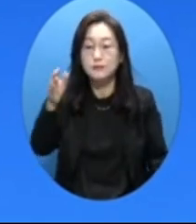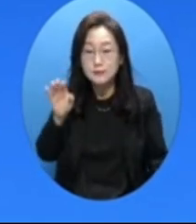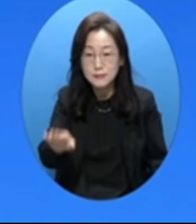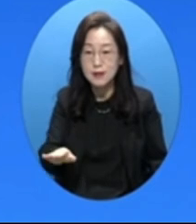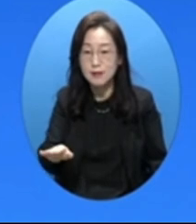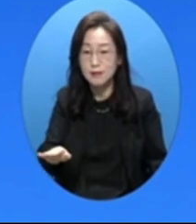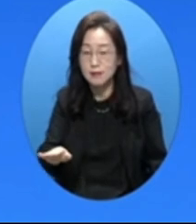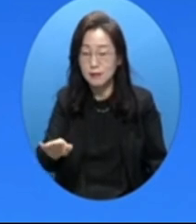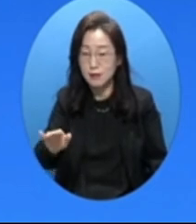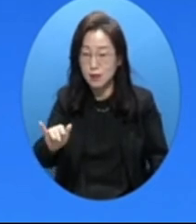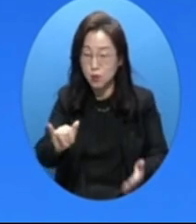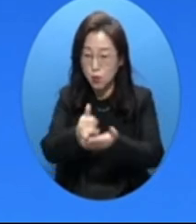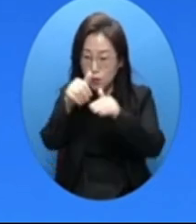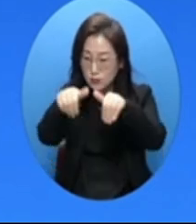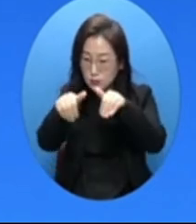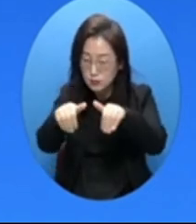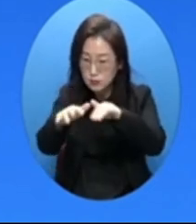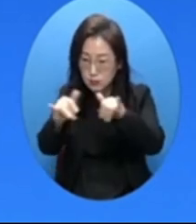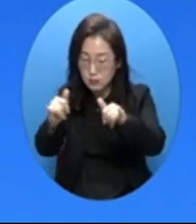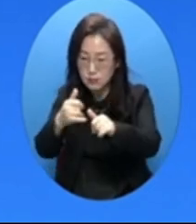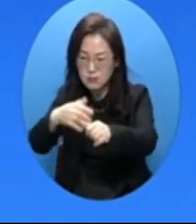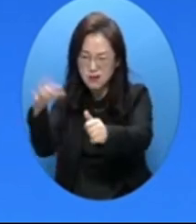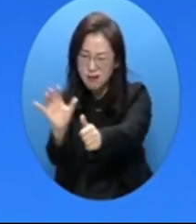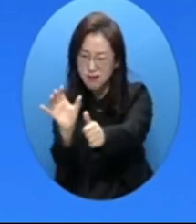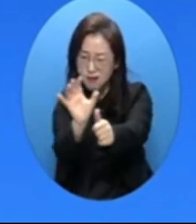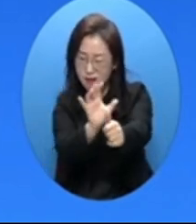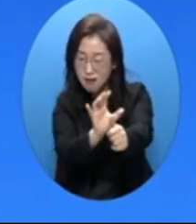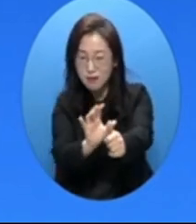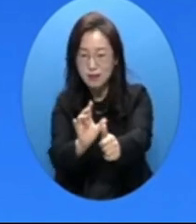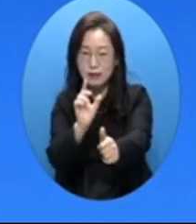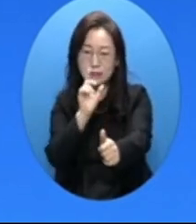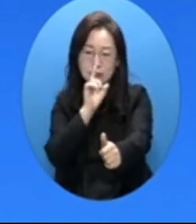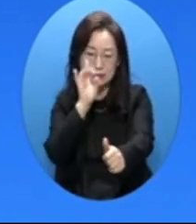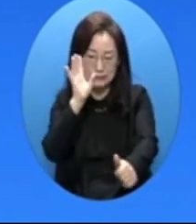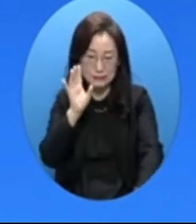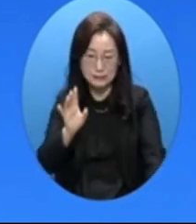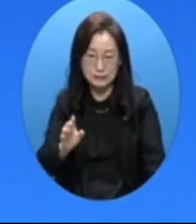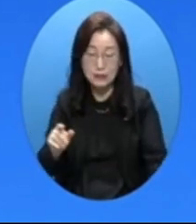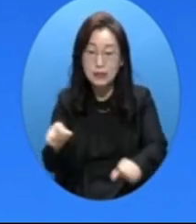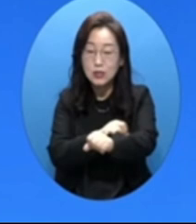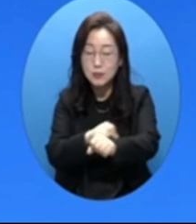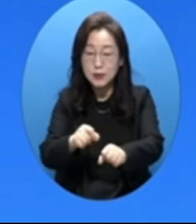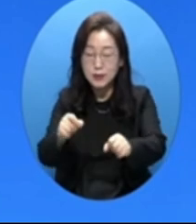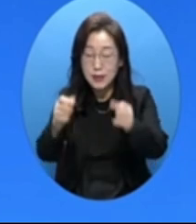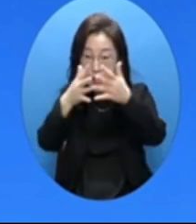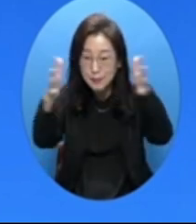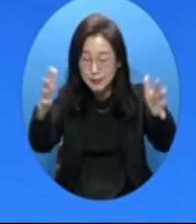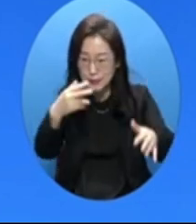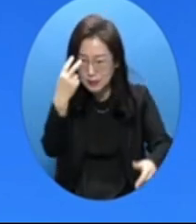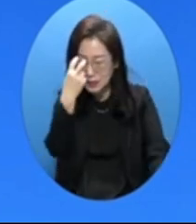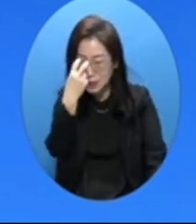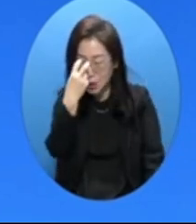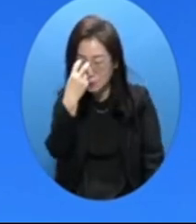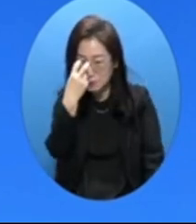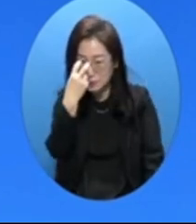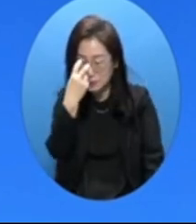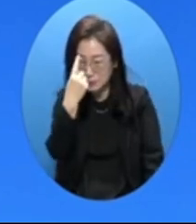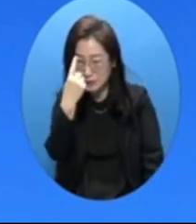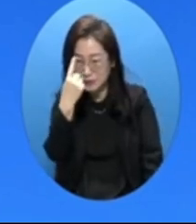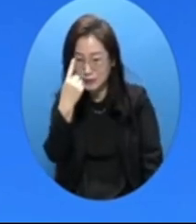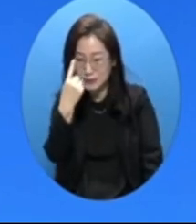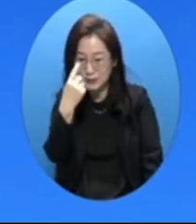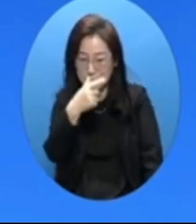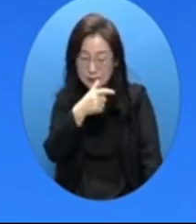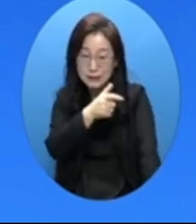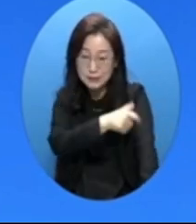공항에는 직원들에게 저렇게 하면 안 된다 특별히 여러분 아파트 경비원인 분들이 나이 많은 다 어르신들인데 절대로